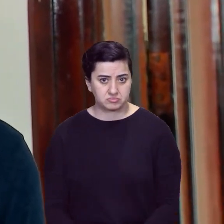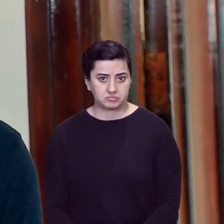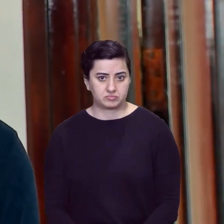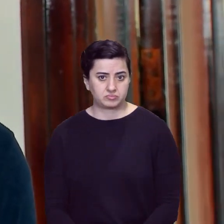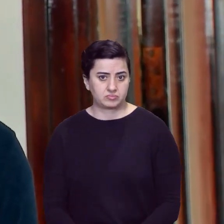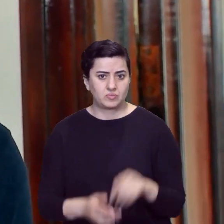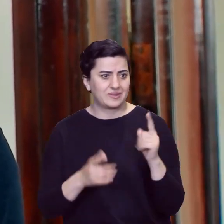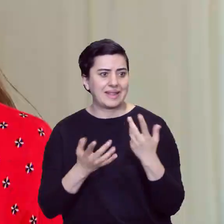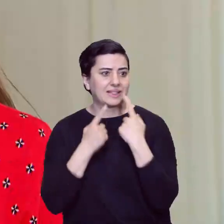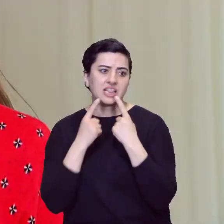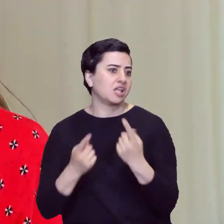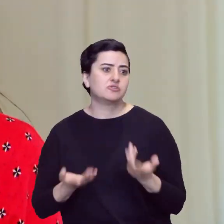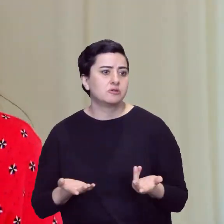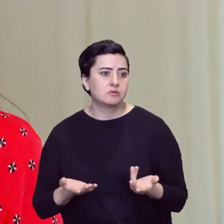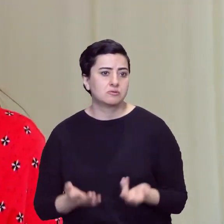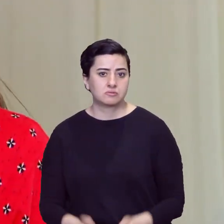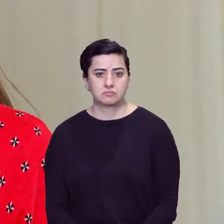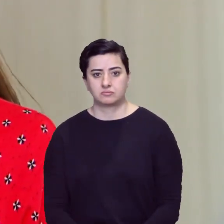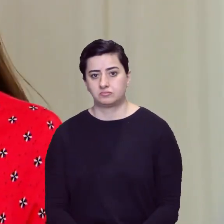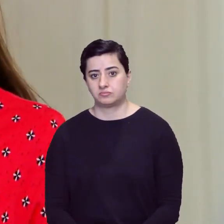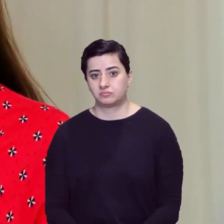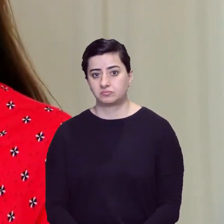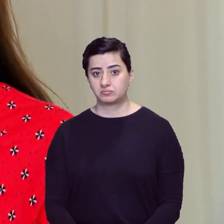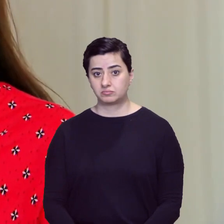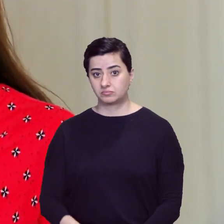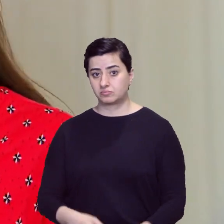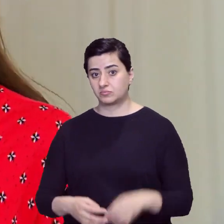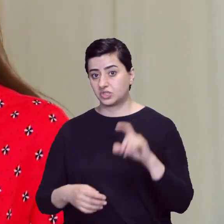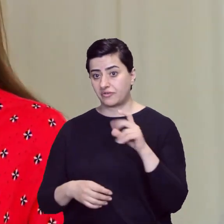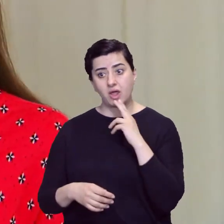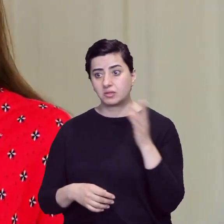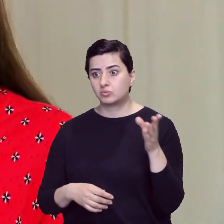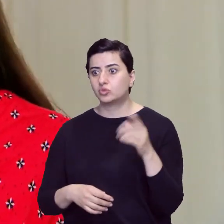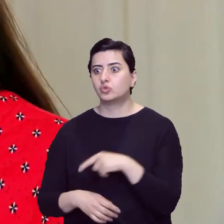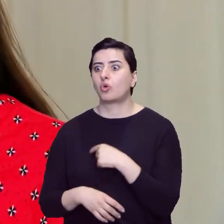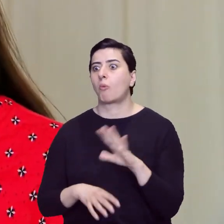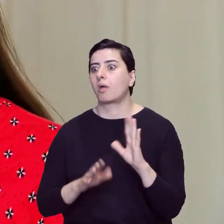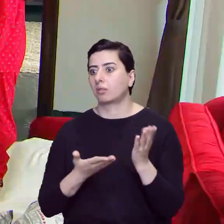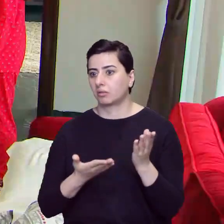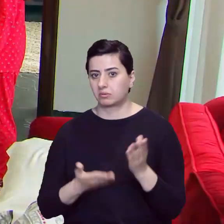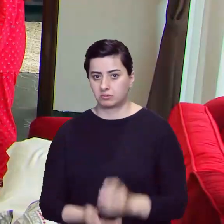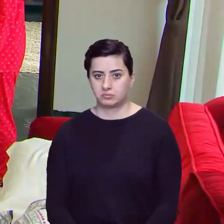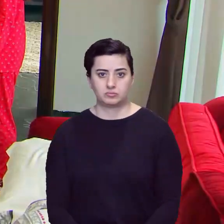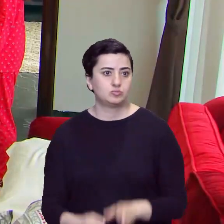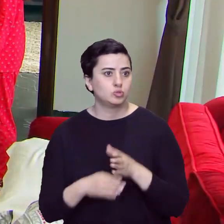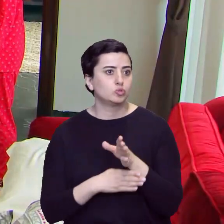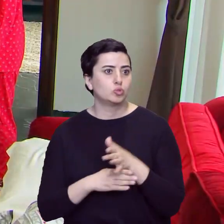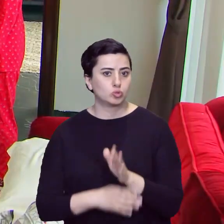Hayır, ne söyleyecek ki? Yani Cevriye Hanım, bu enerjisini biliyoruz.